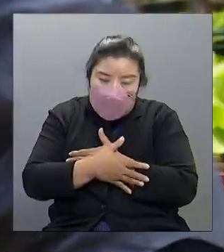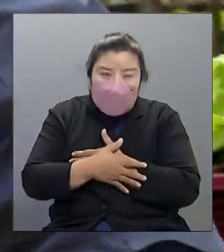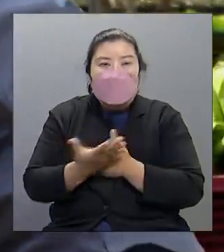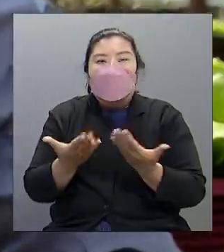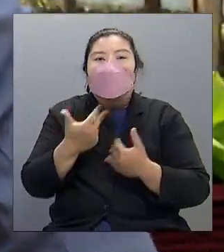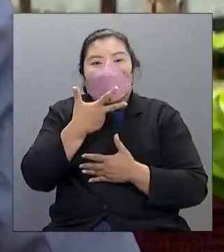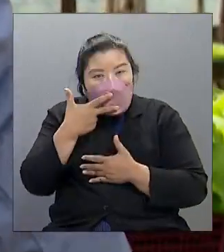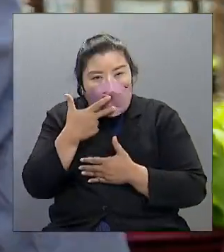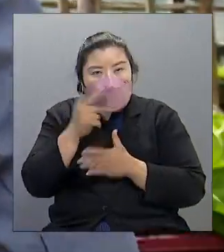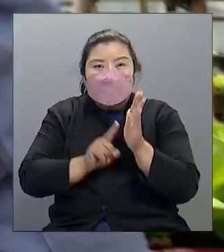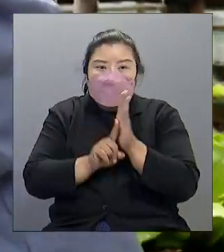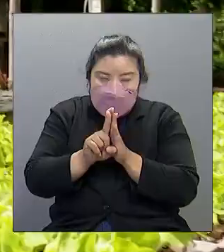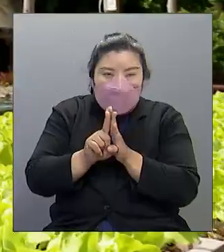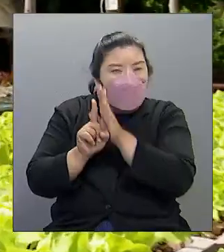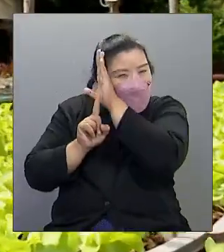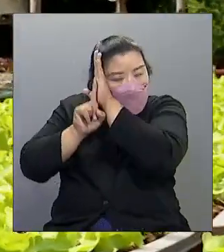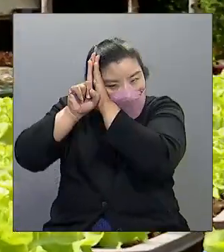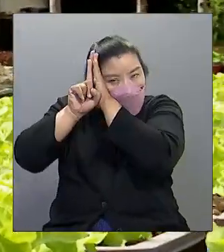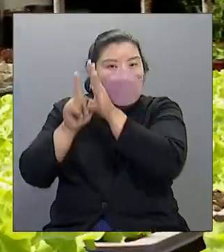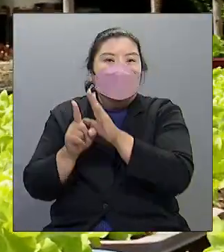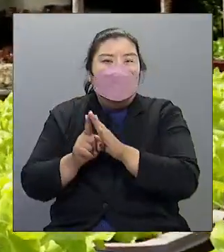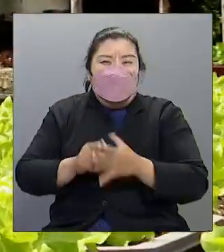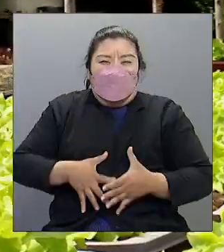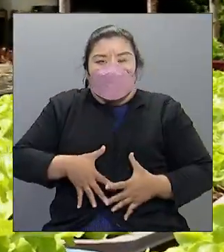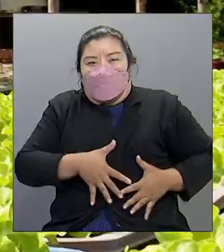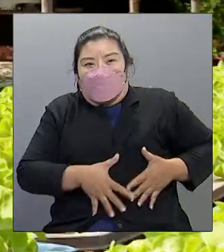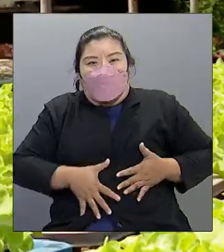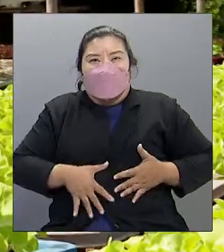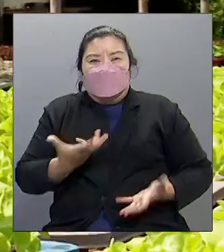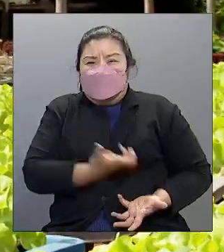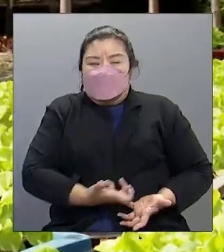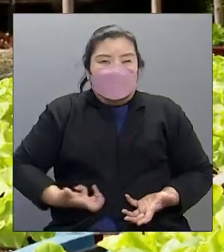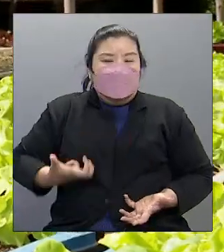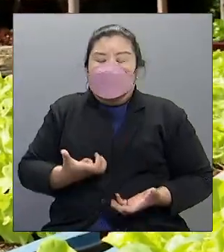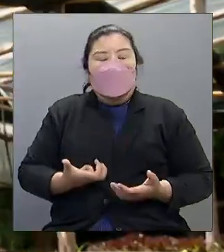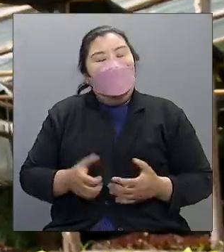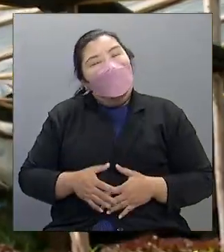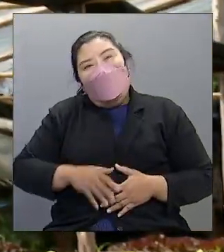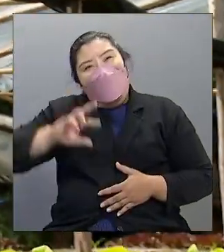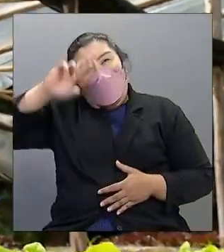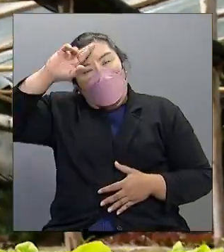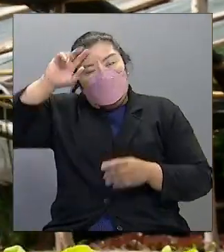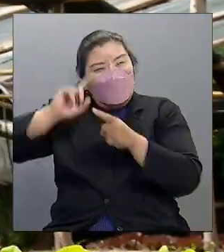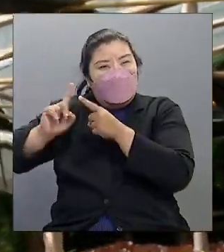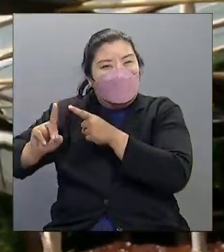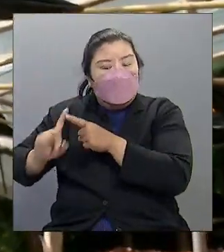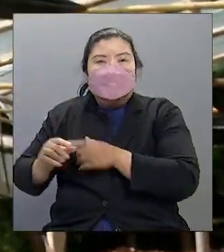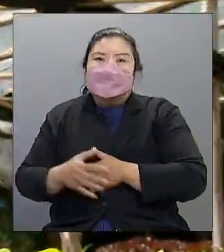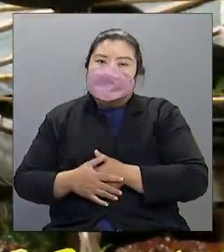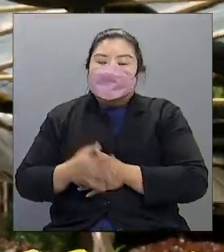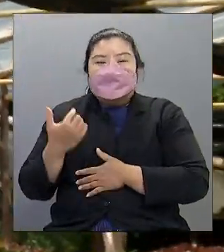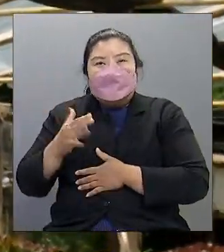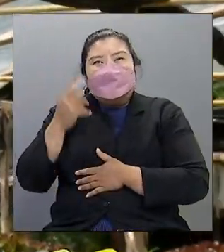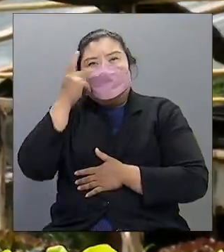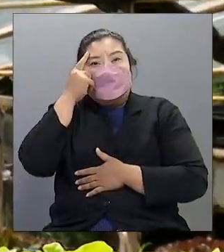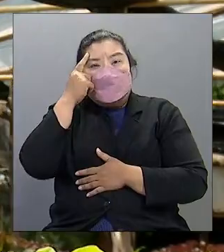าลไข มั till ไมเป็พิษกดไหลย้อน ลำไ้แปลปวนมันกเลยคืตอนนาฮิตทำออกมาไม